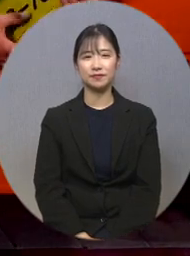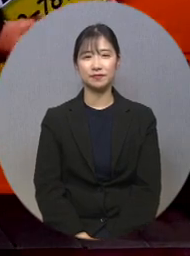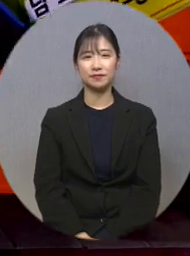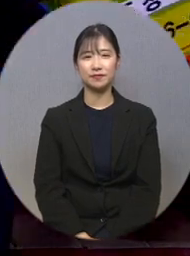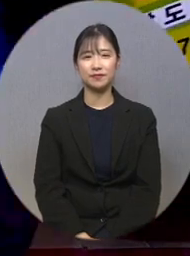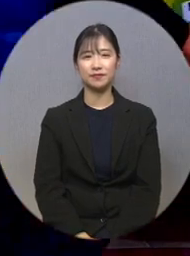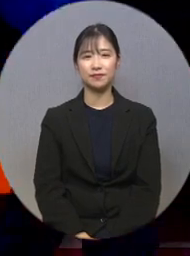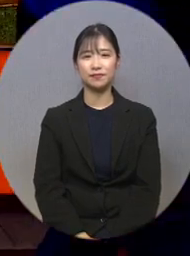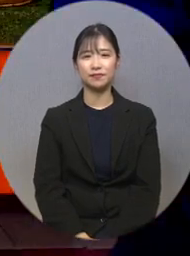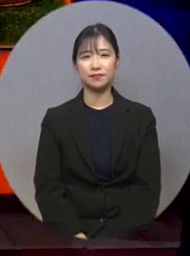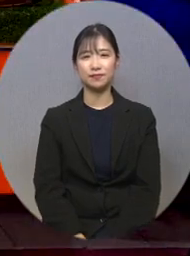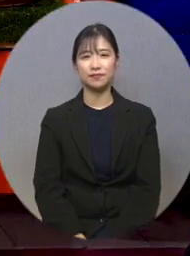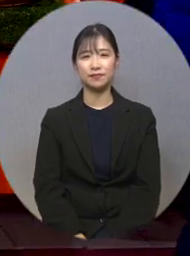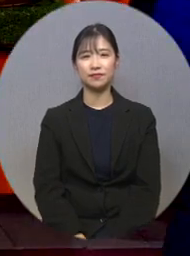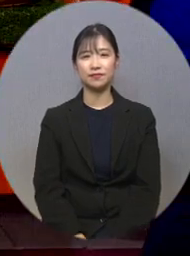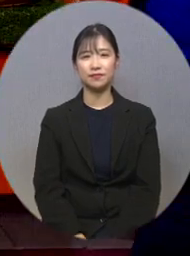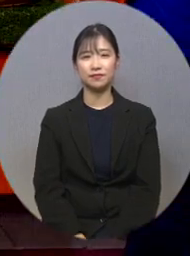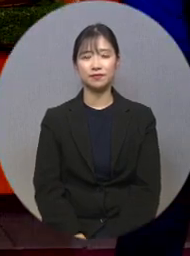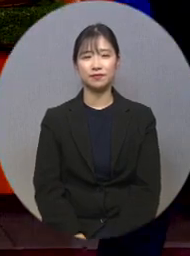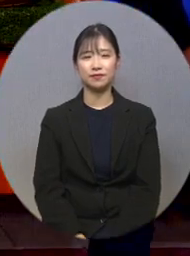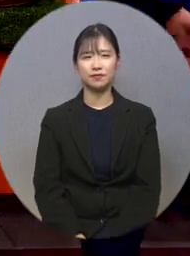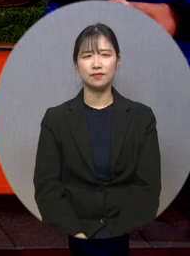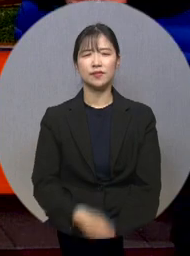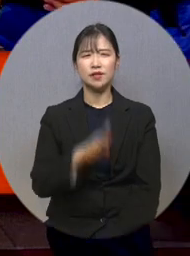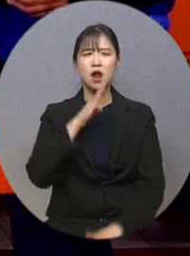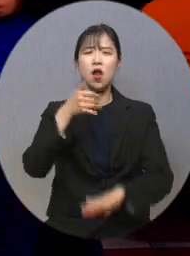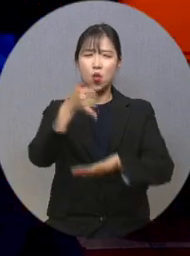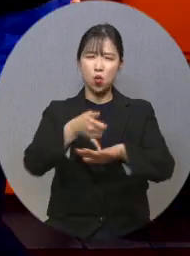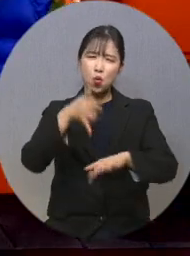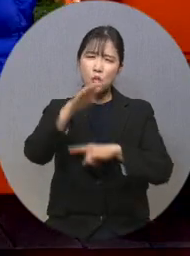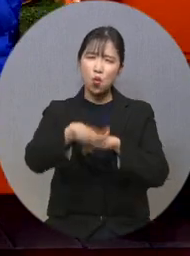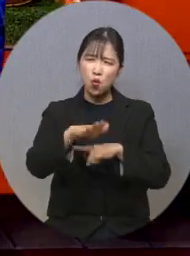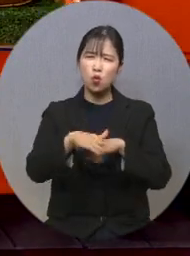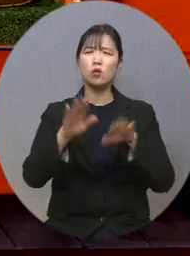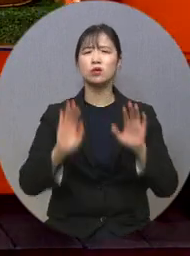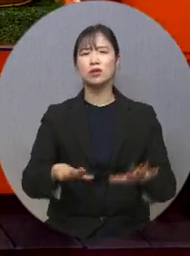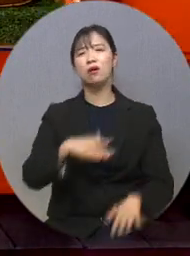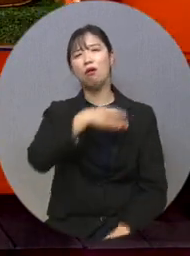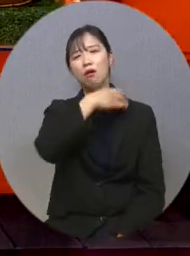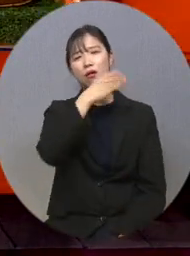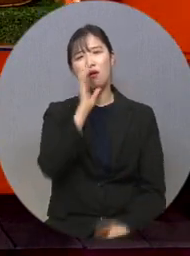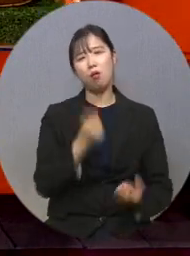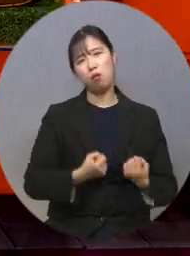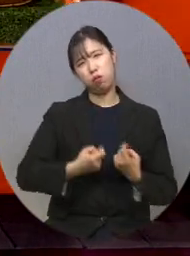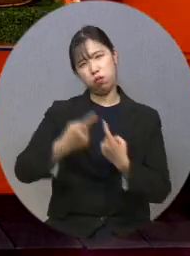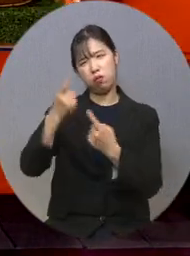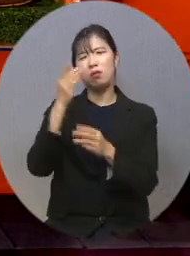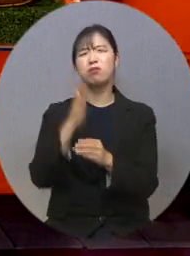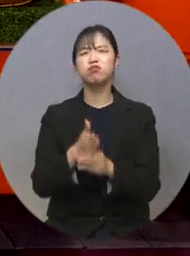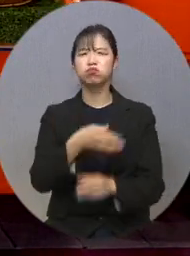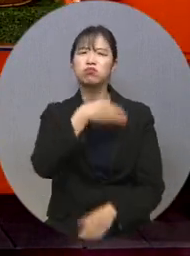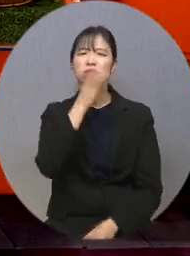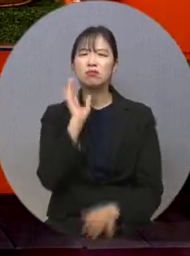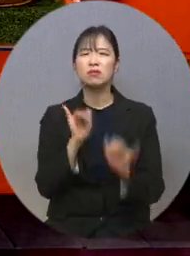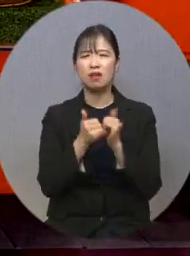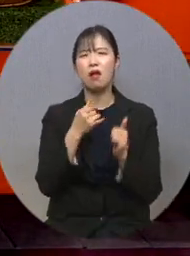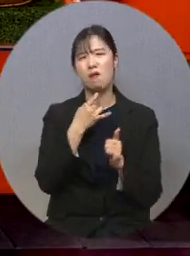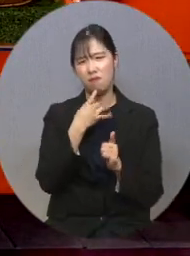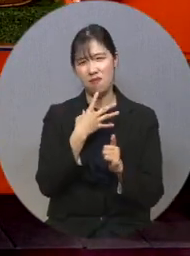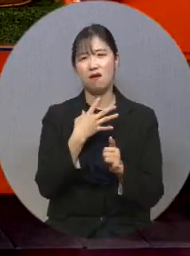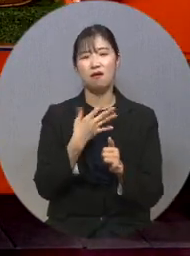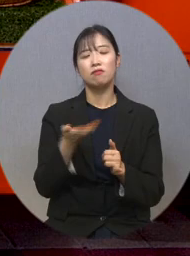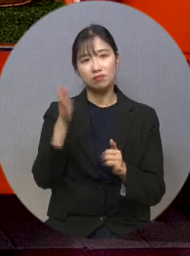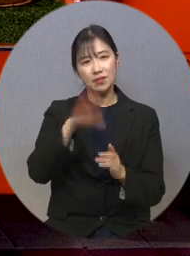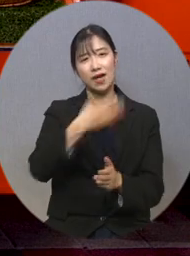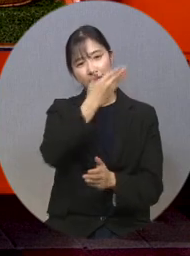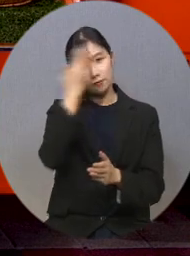화이팅. 아니, 근데 사실. 농촌이 나이가 들어가고 있거든요. 연습하는 네, 어르신들만 맞습니다. 계시기 때문에 되게 마음이 아팠는데